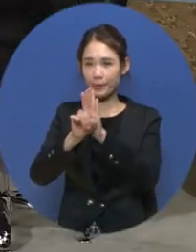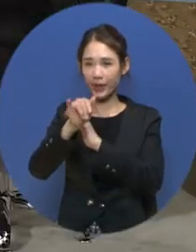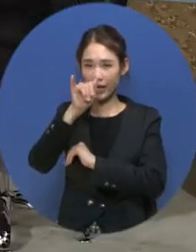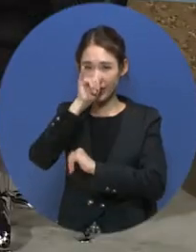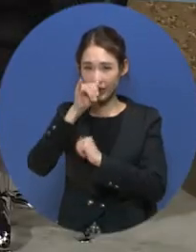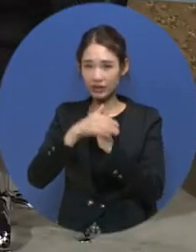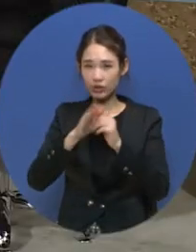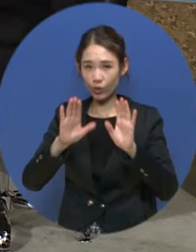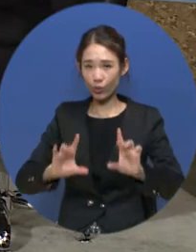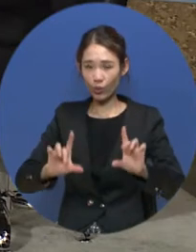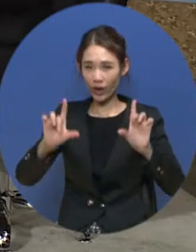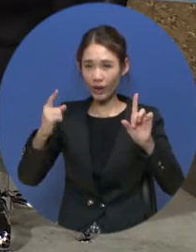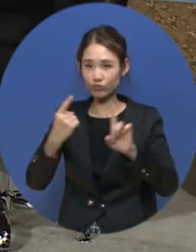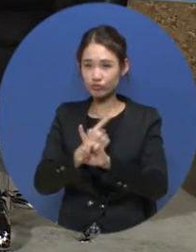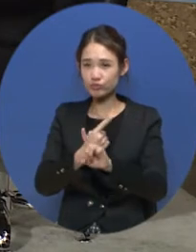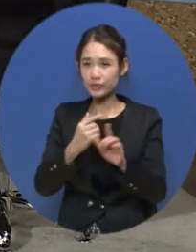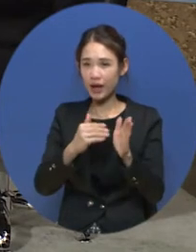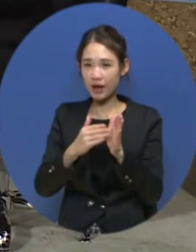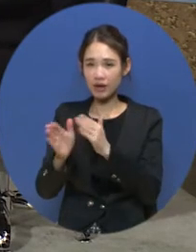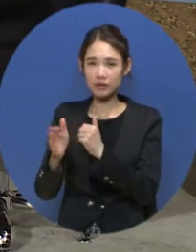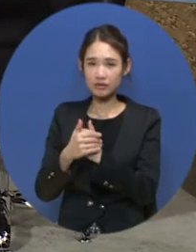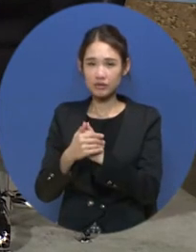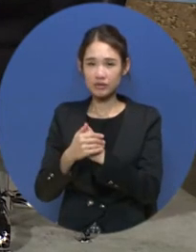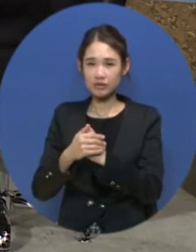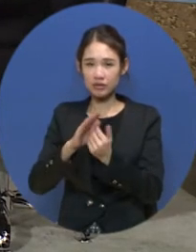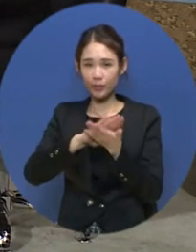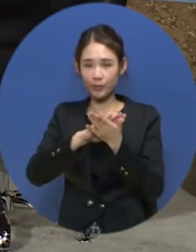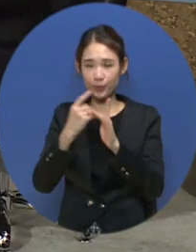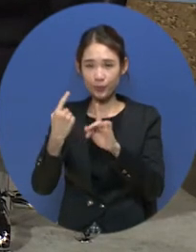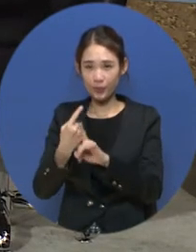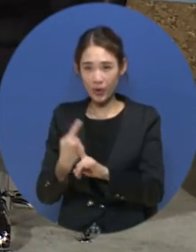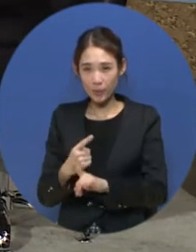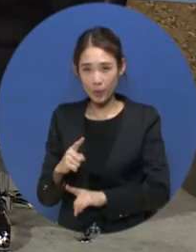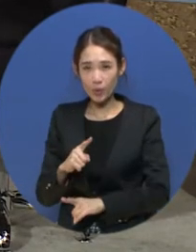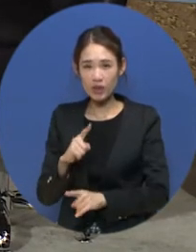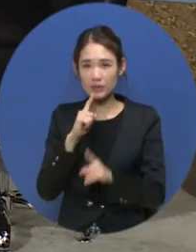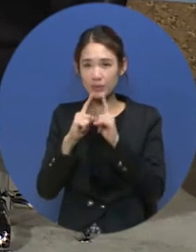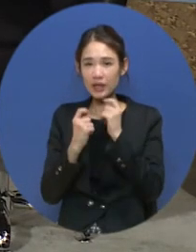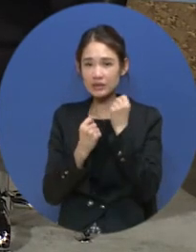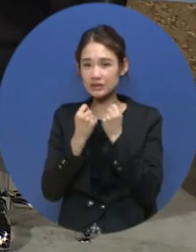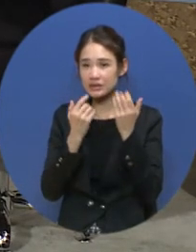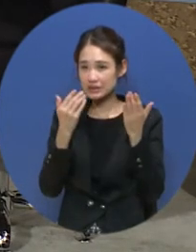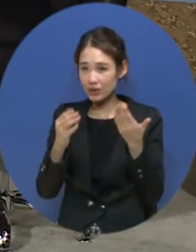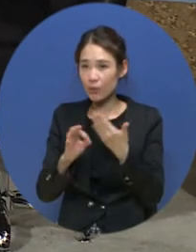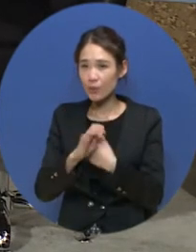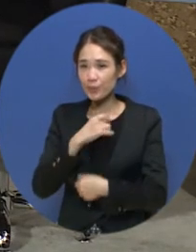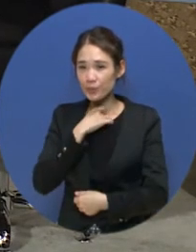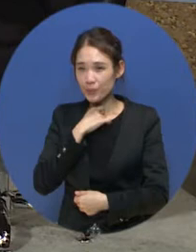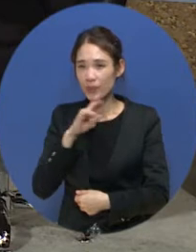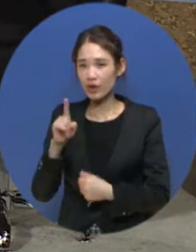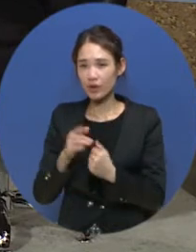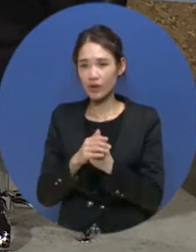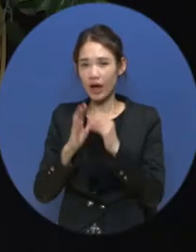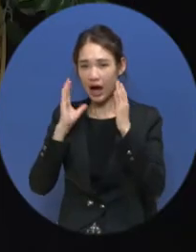해요. 어떤 것들이 달라졌나요? 그래서 이제 이 얘기를 하자면 조금 우리의 어떤 그 아동 사상이랄지,